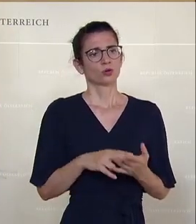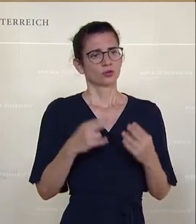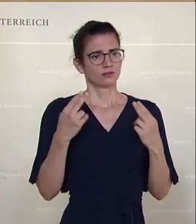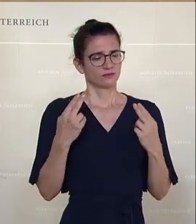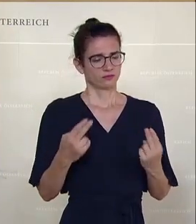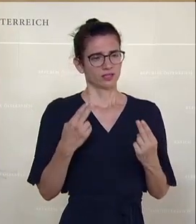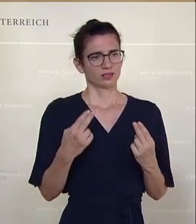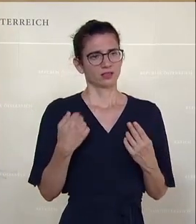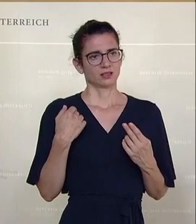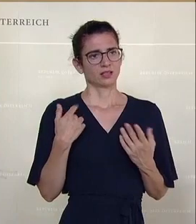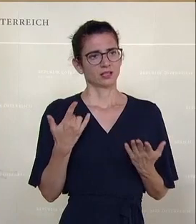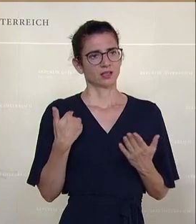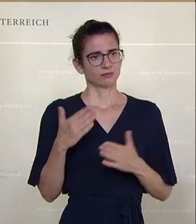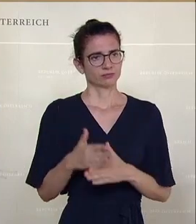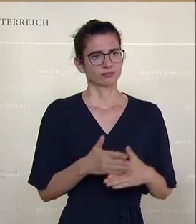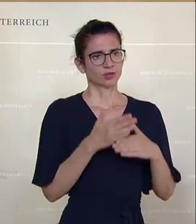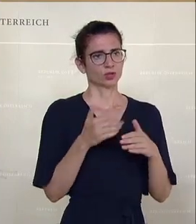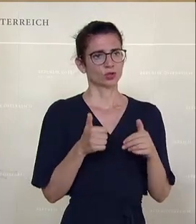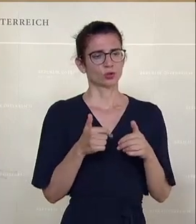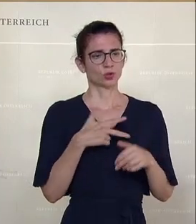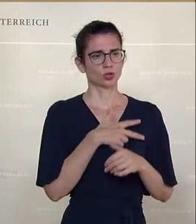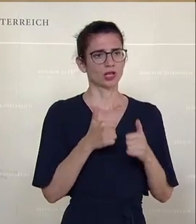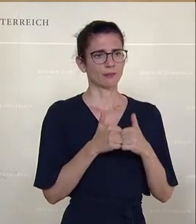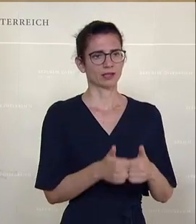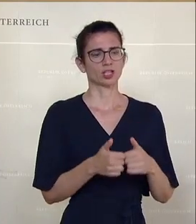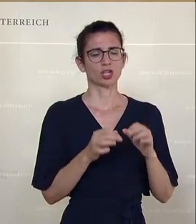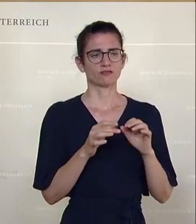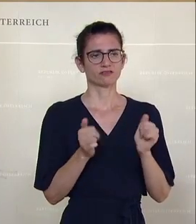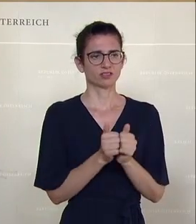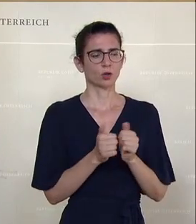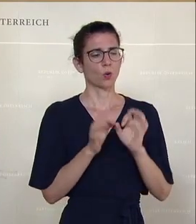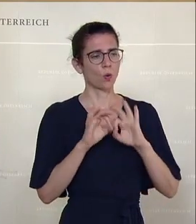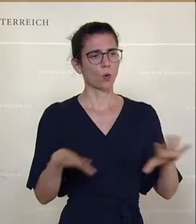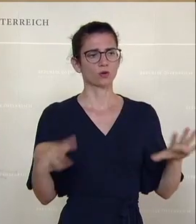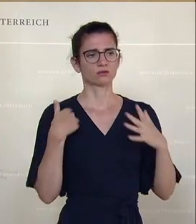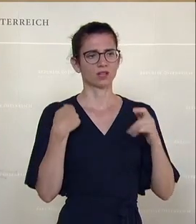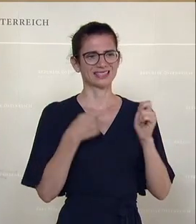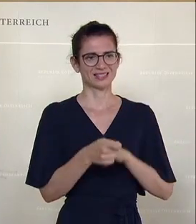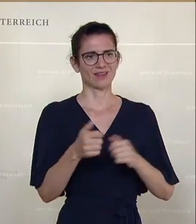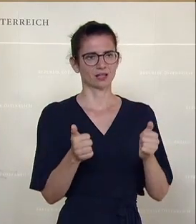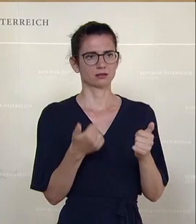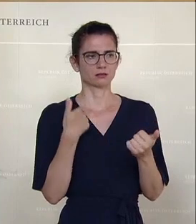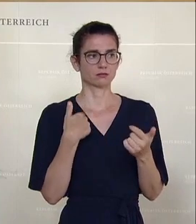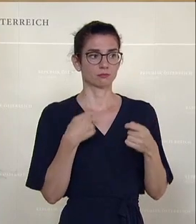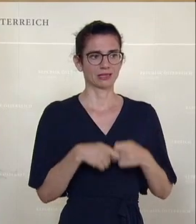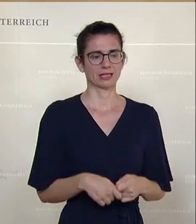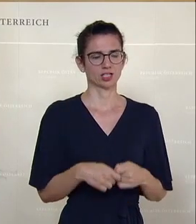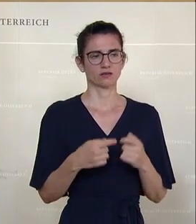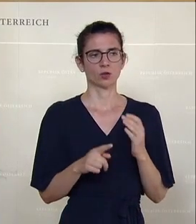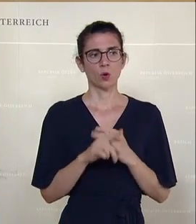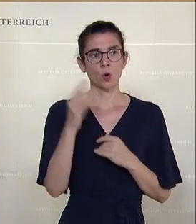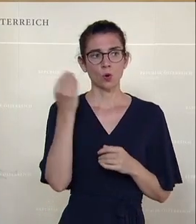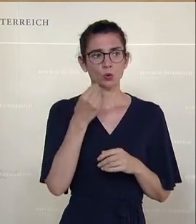Spieler, wenn man so will, in der Sozialpartnerschaft ohne Zwangsmitgliedschaft. Und ich glaube, dort muss man auf der Hochschule,